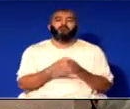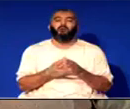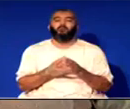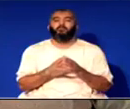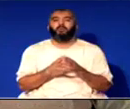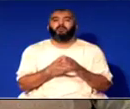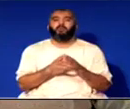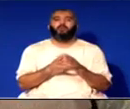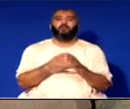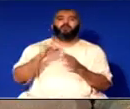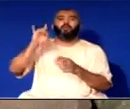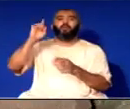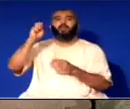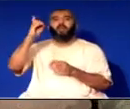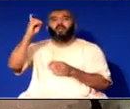القادر